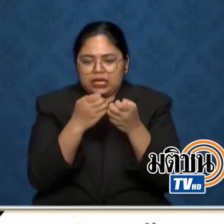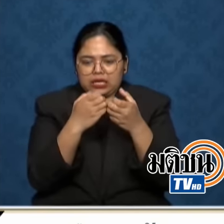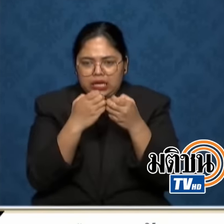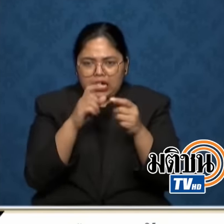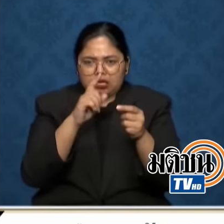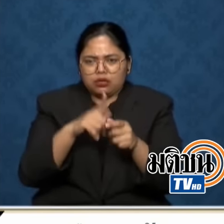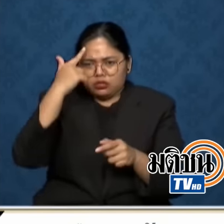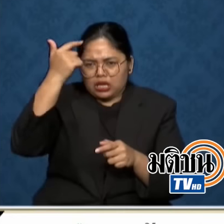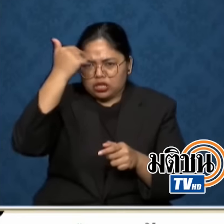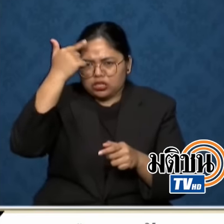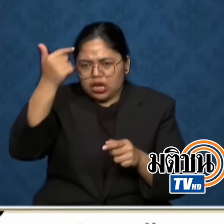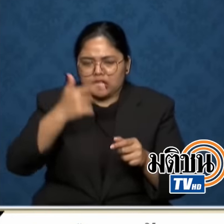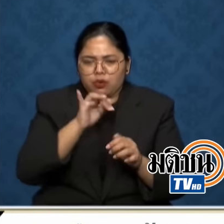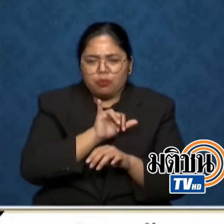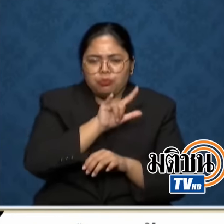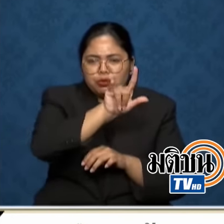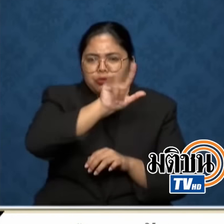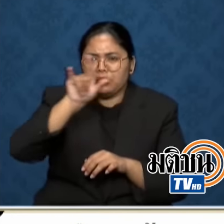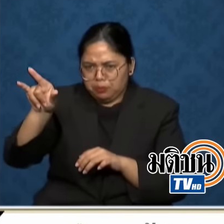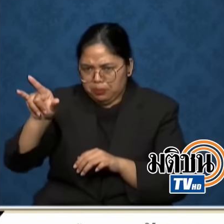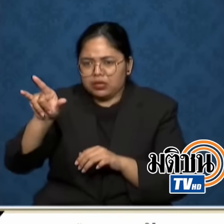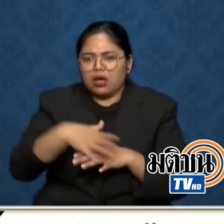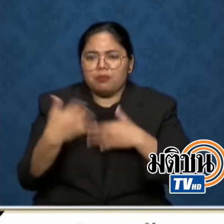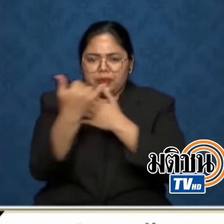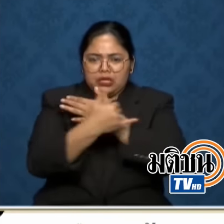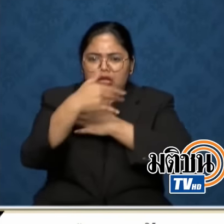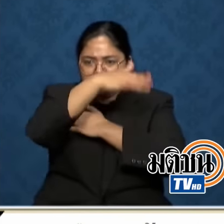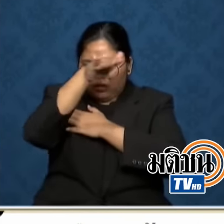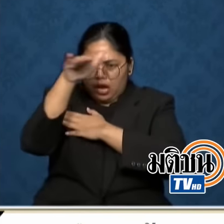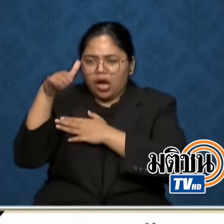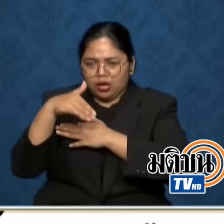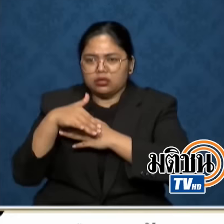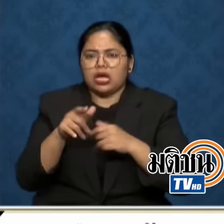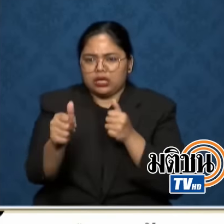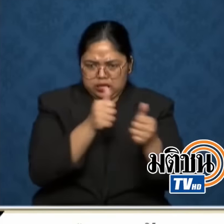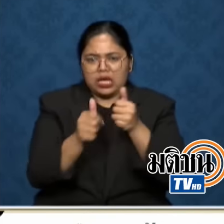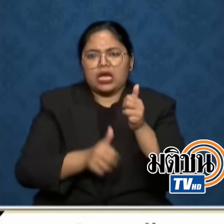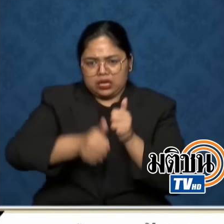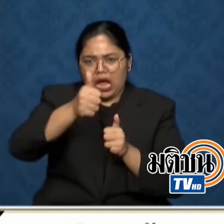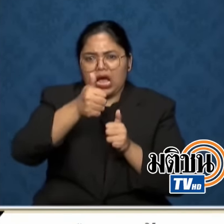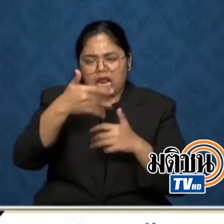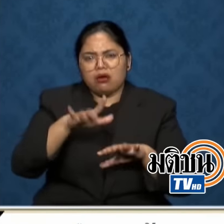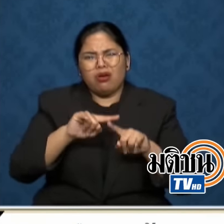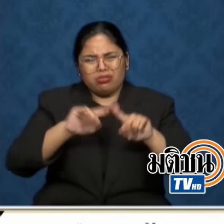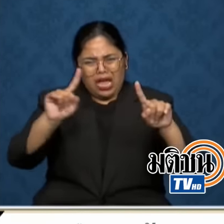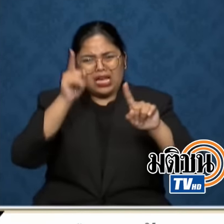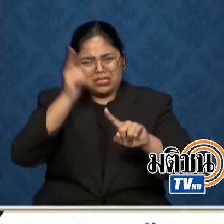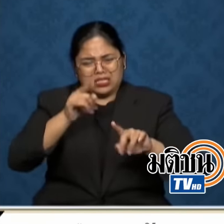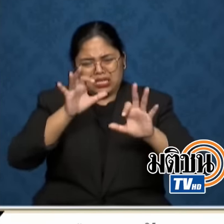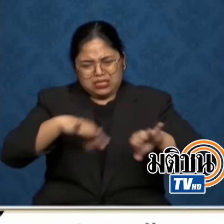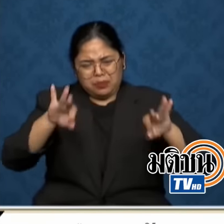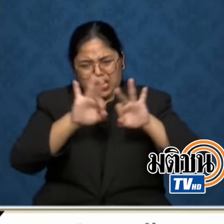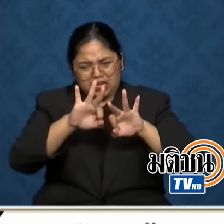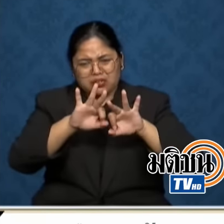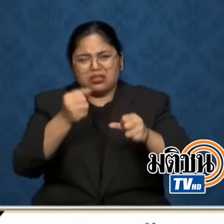อกได้ใช่ไหมครับอยู่แล้วแต่จริงๆไอ้เรื่องซอฟต์พาวเวอร์เนี่ยเราอยากทำอุตสาหกรรมเกมเราไม่ใช่ครับการสร้างสนาม